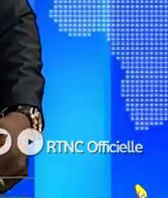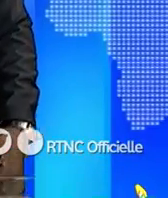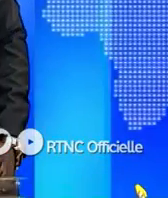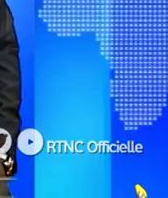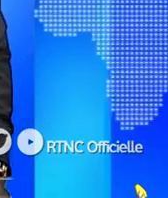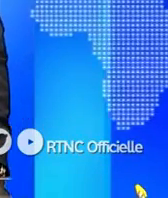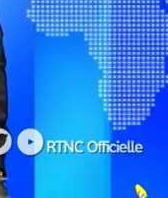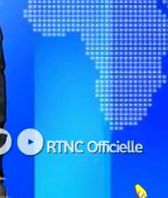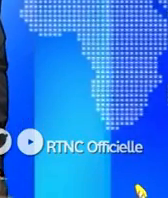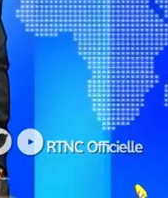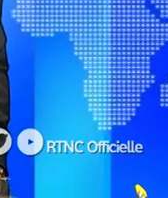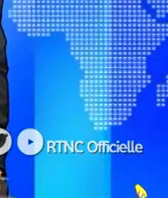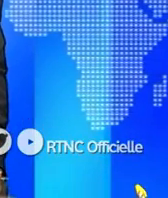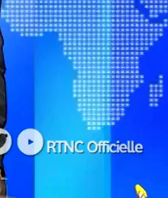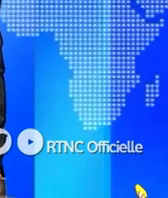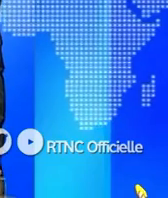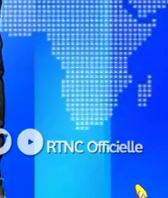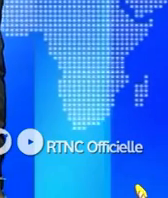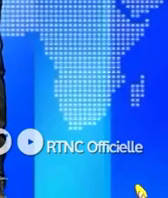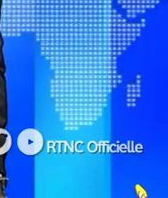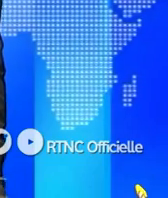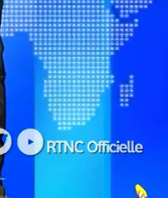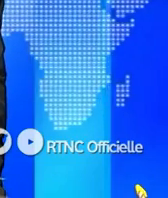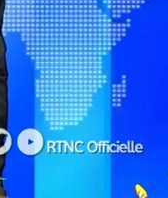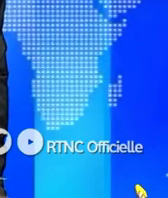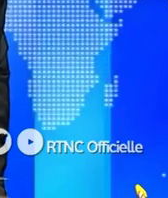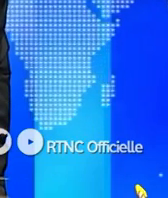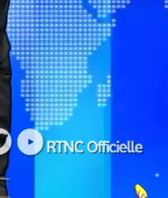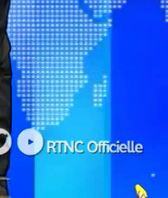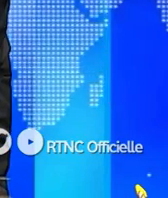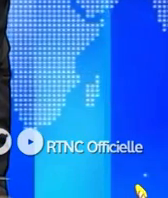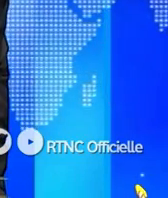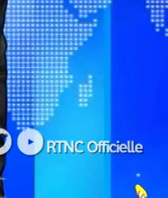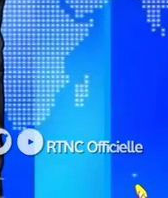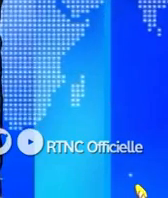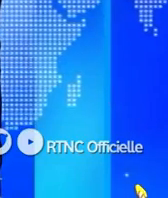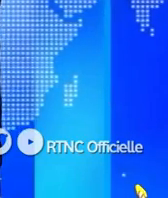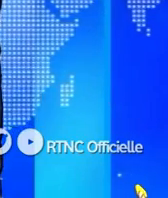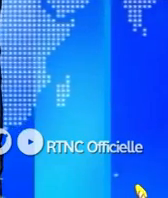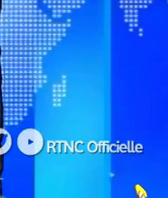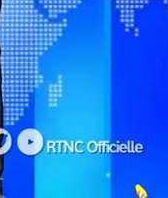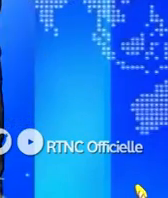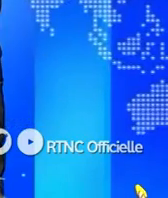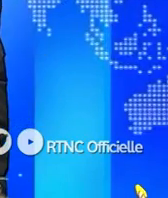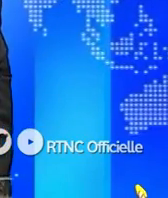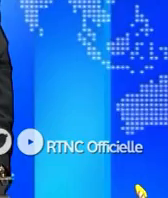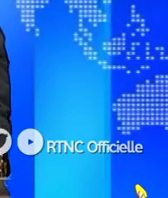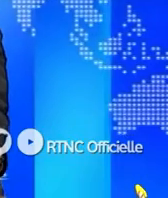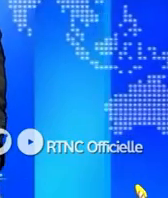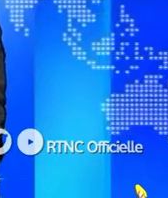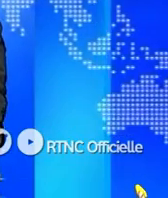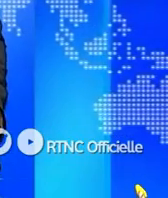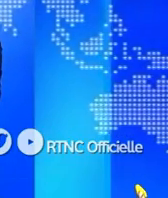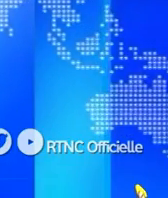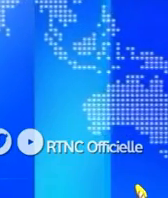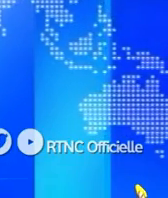Le service national des approvisionnements et de l'imprimerie est au bout de souffle. L'ex-RENAPI, qui imprime les documents des valeurs des institutions du pays,